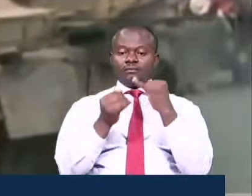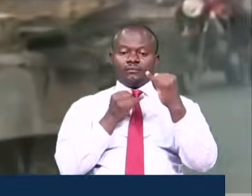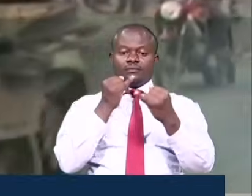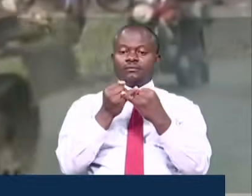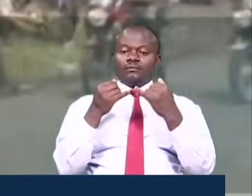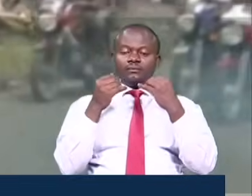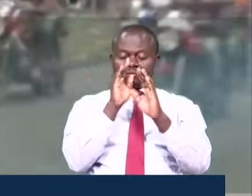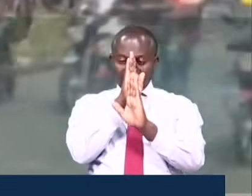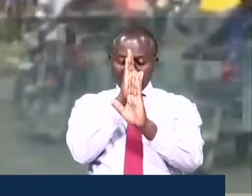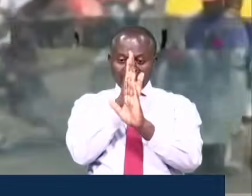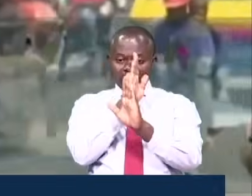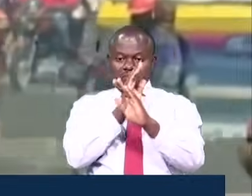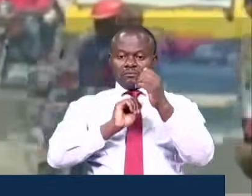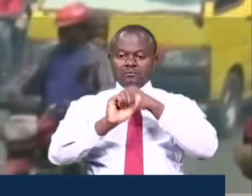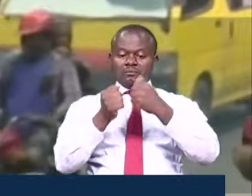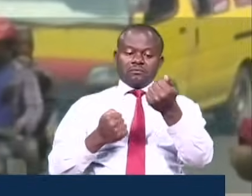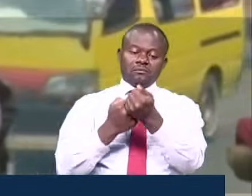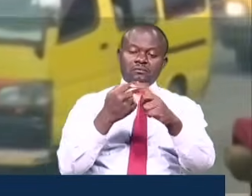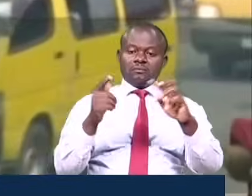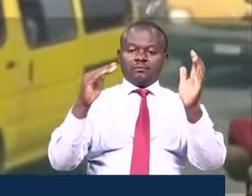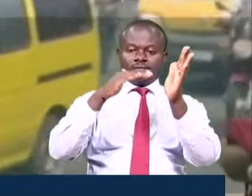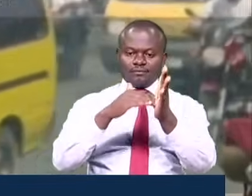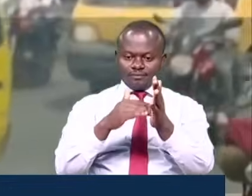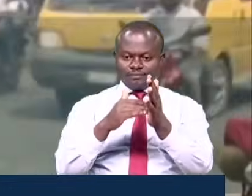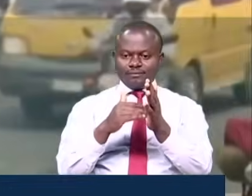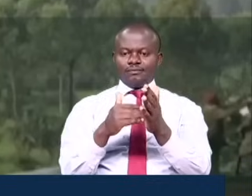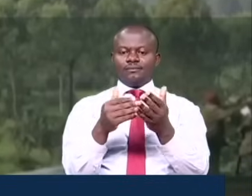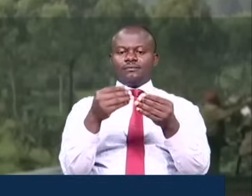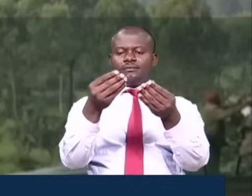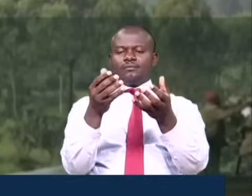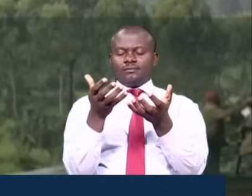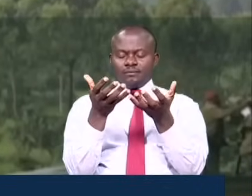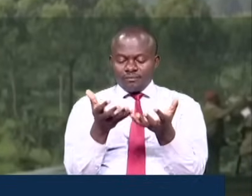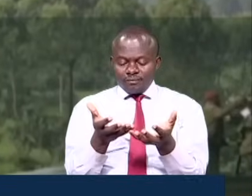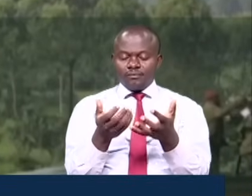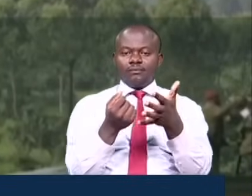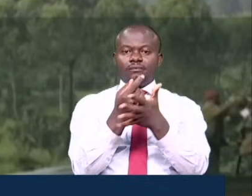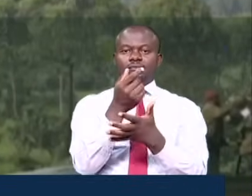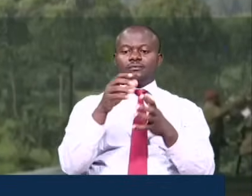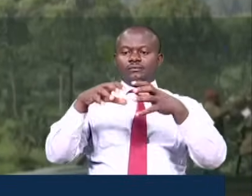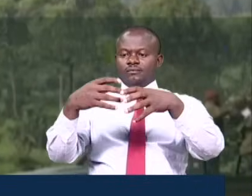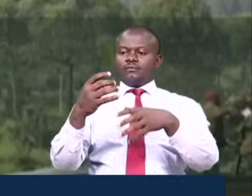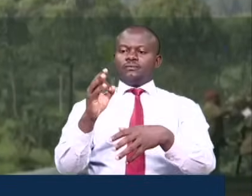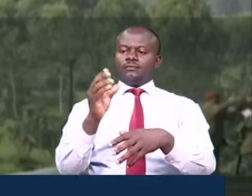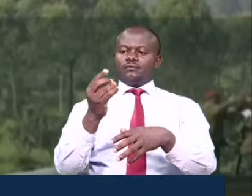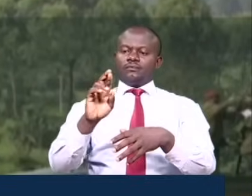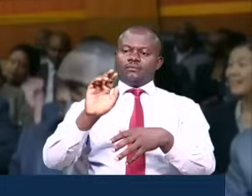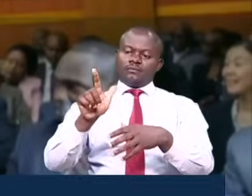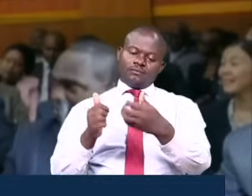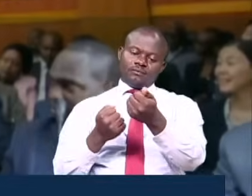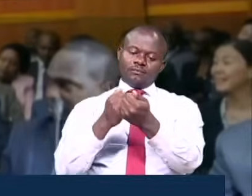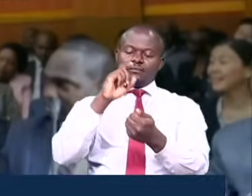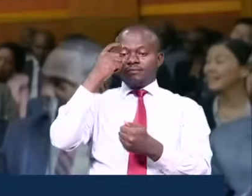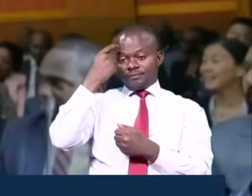ibikorwa n'akarere mu gushaka amahoro nyamara ku rundi ruhande ugaha uburemere buke impungenge zitera umutwe w'iterabwoba FDLR ushyikiwe na leta ya Congo